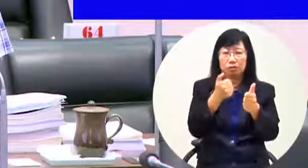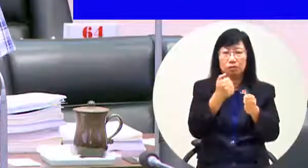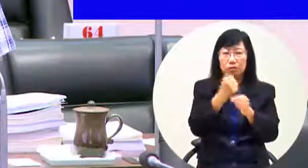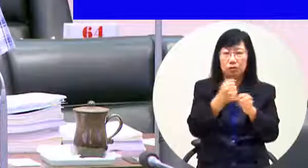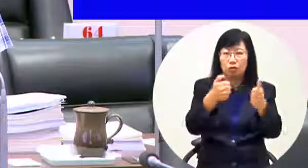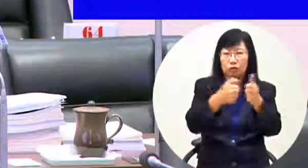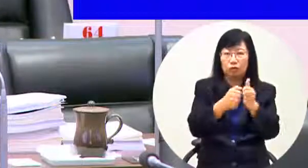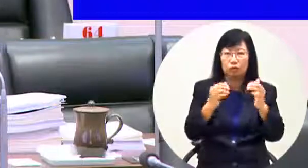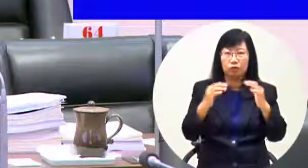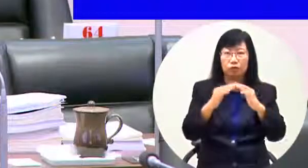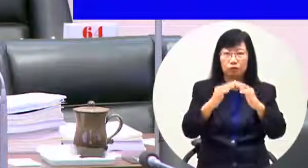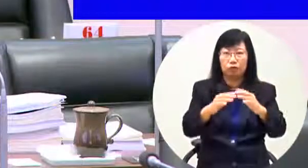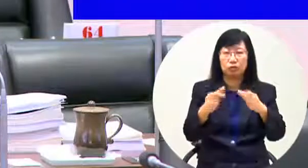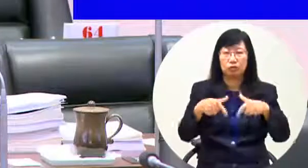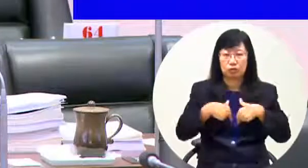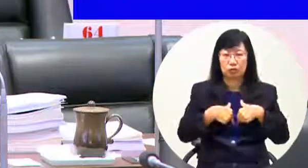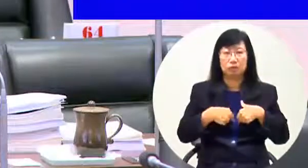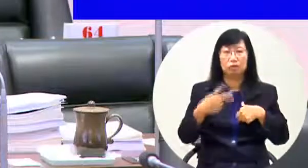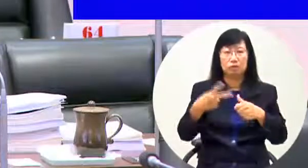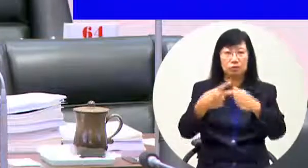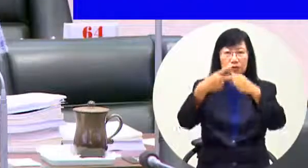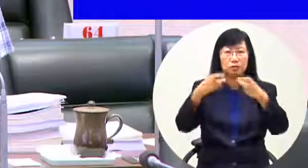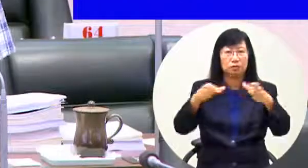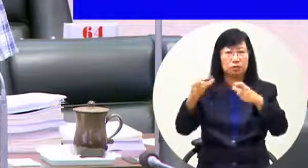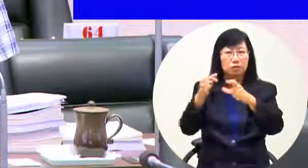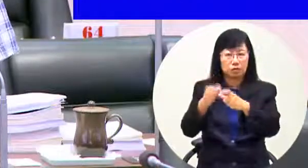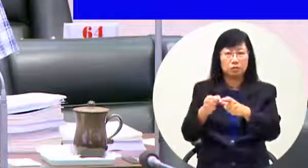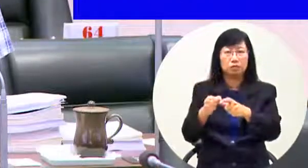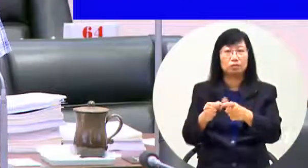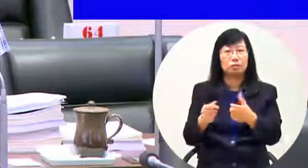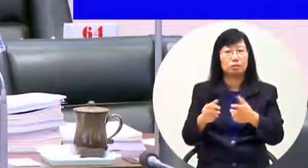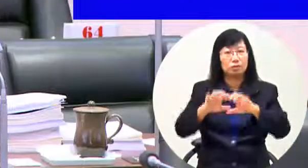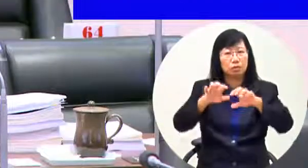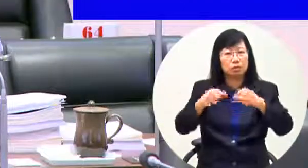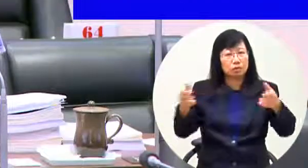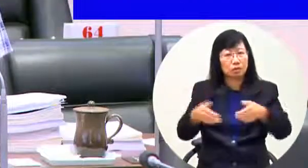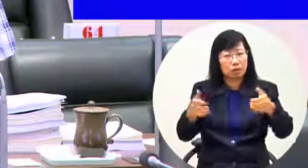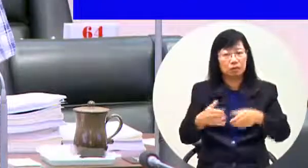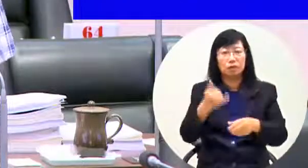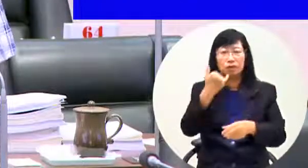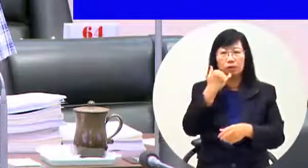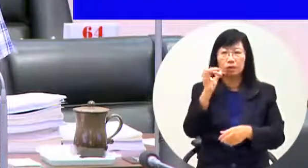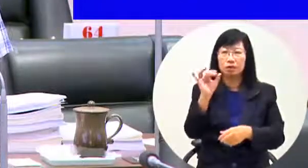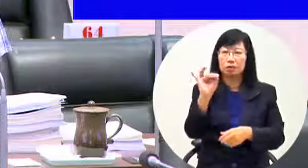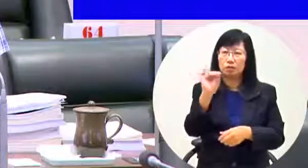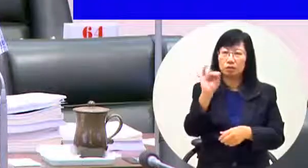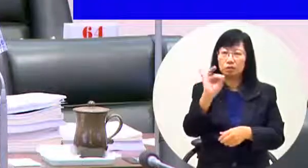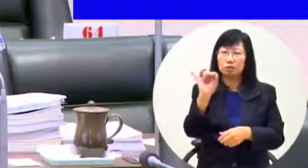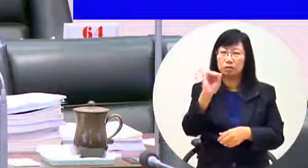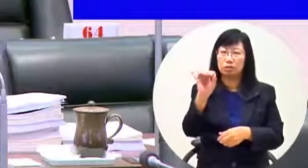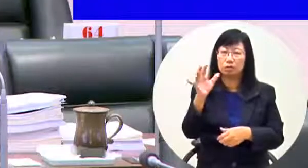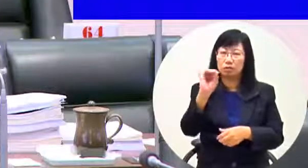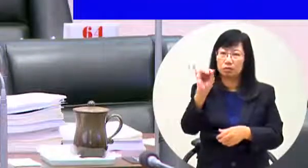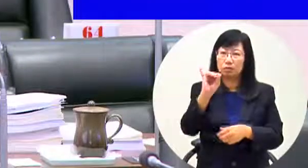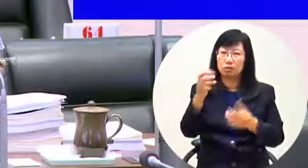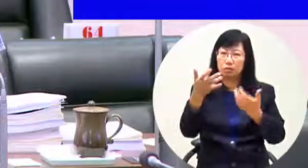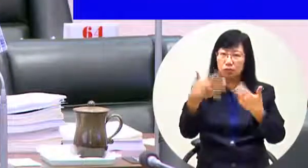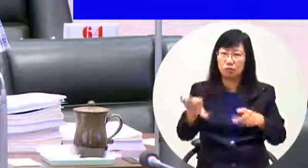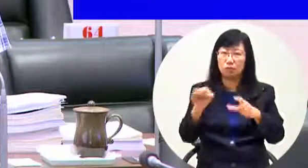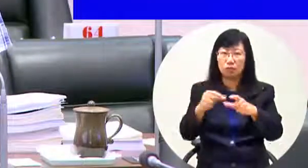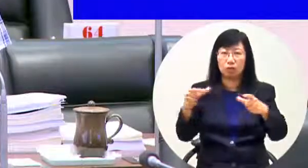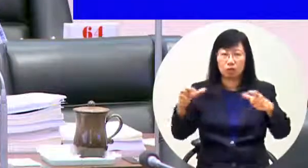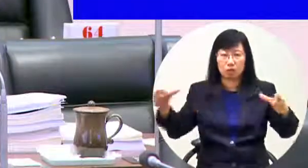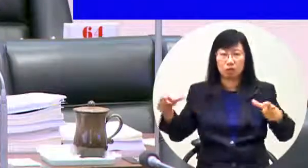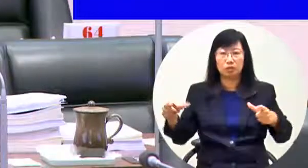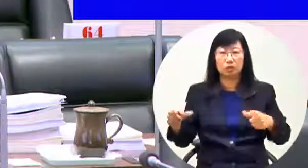等的开发呢，有1000多公顷。你开发完了后，那些人口慢慢的也会增加，啊，你要吸引人家，就